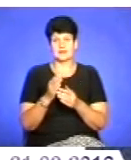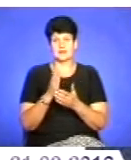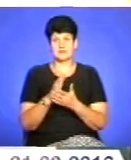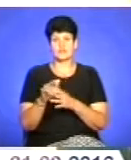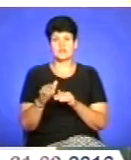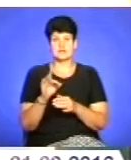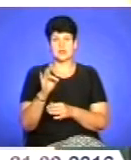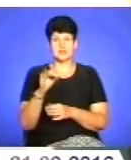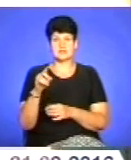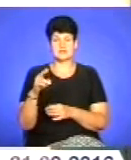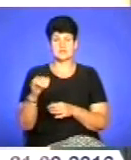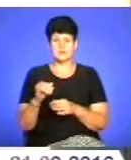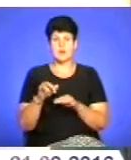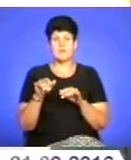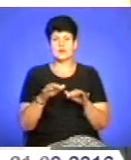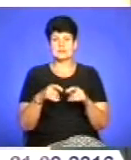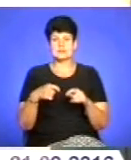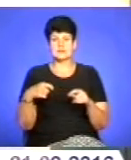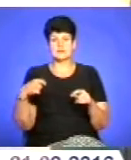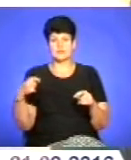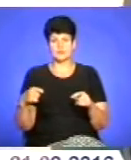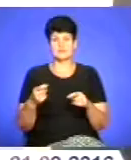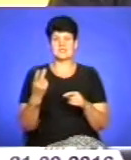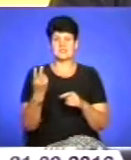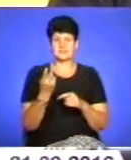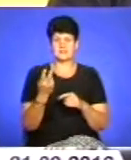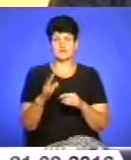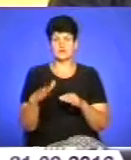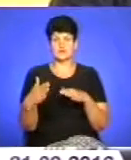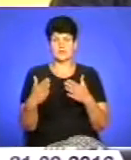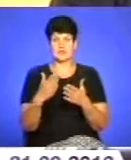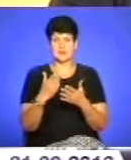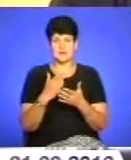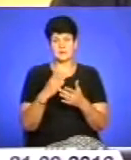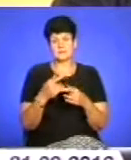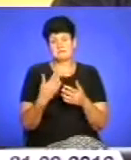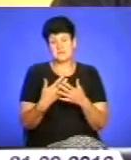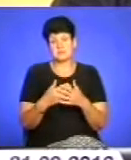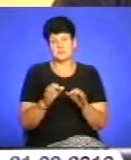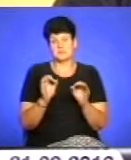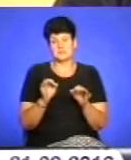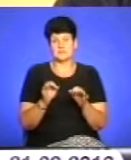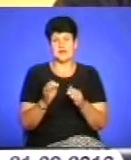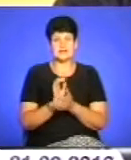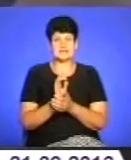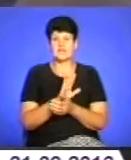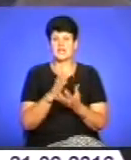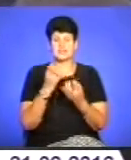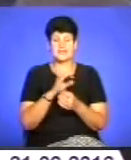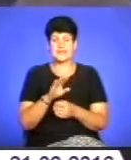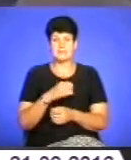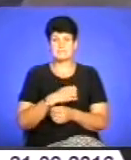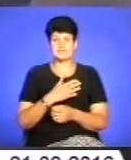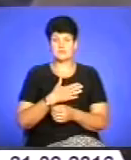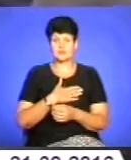роздержавлення. Процес роздержавлення затягнувся, а отже обидві сторони наче мають рацію. Газета ще не приватизована, але вже й